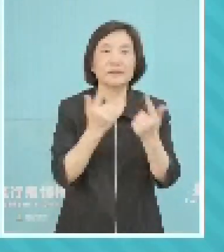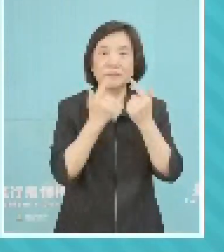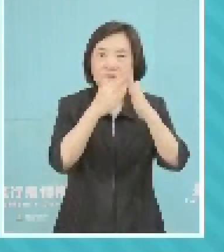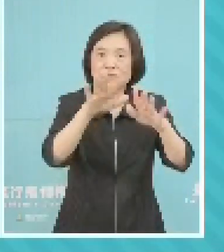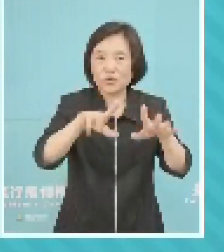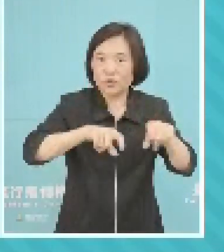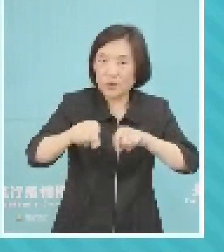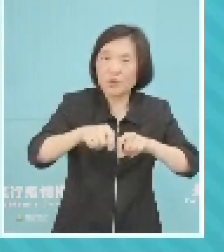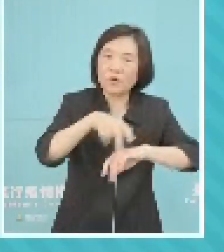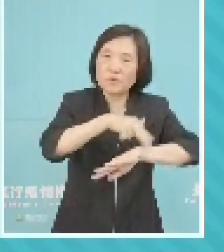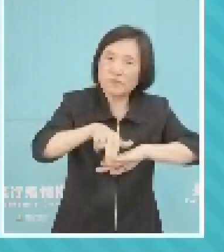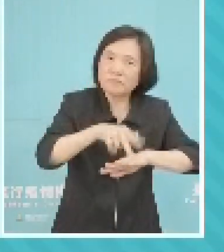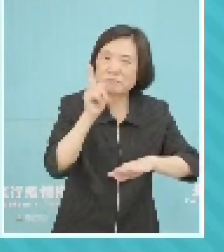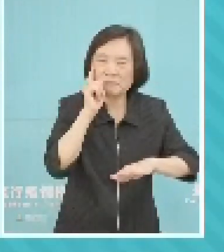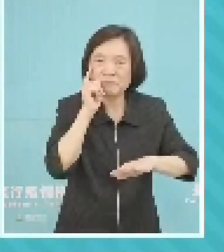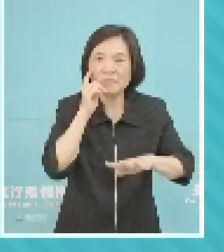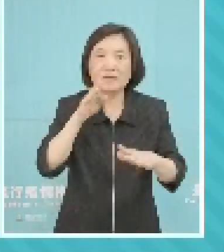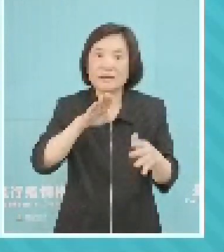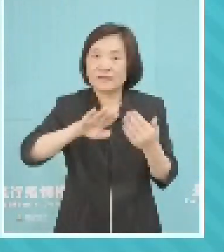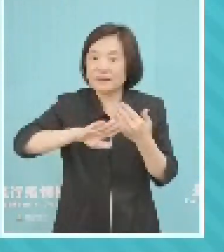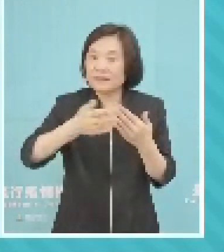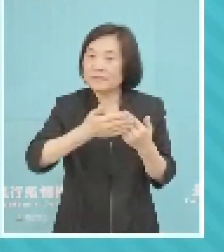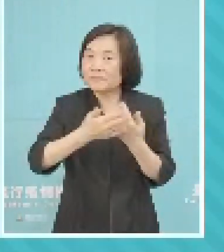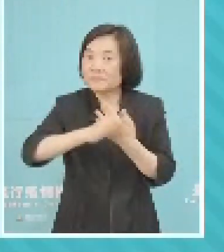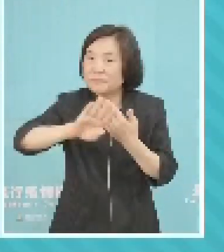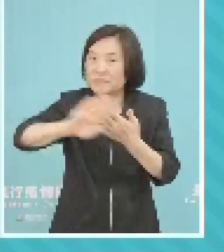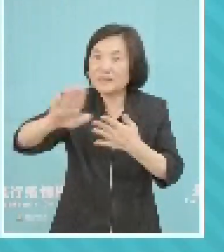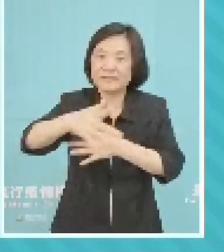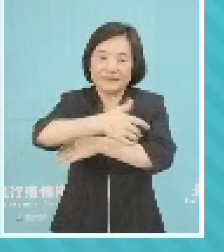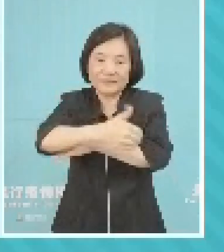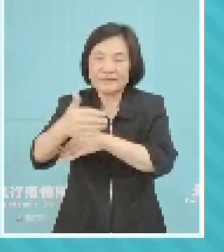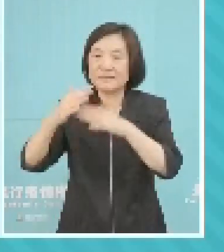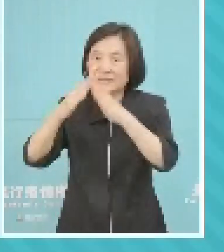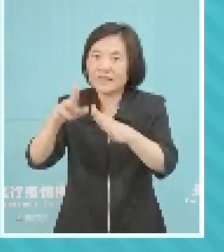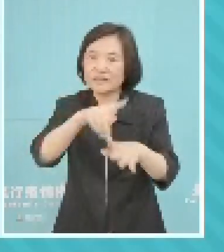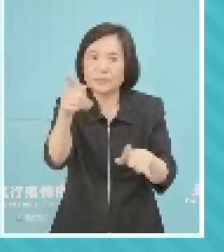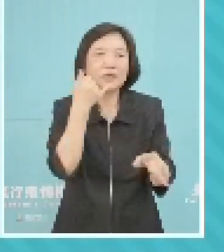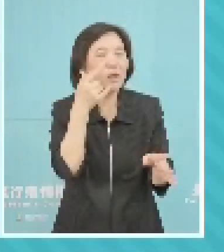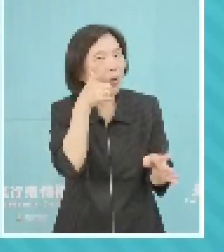给其他县市也是很有参考的作用，可以为大家参考看看。